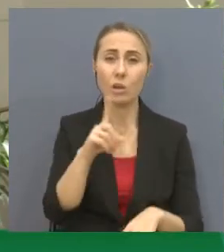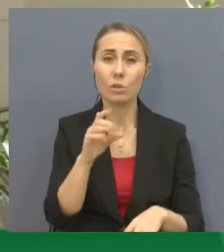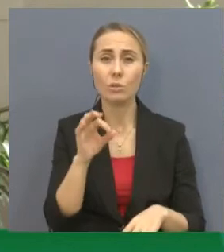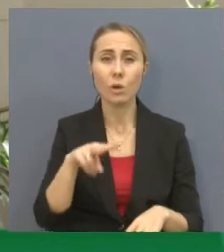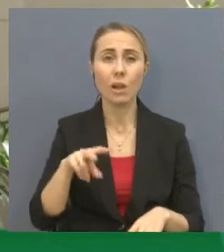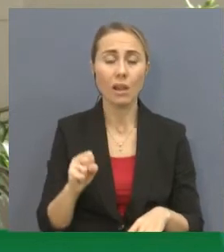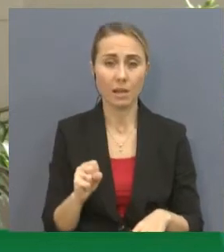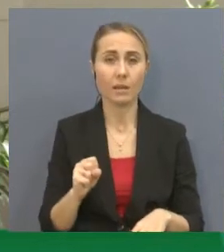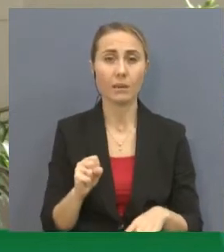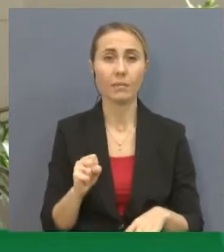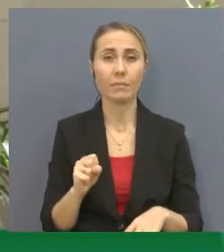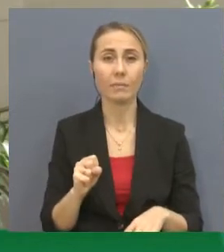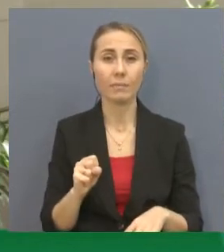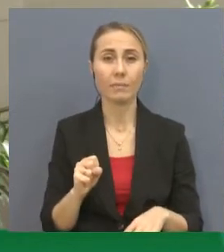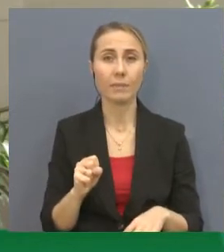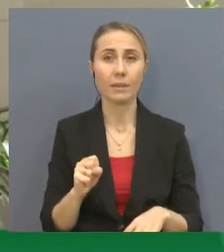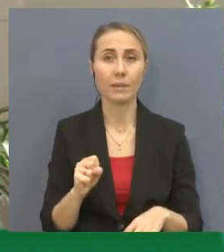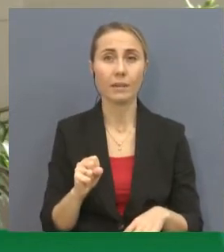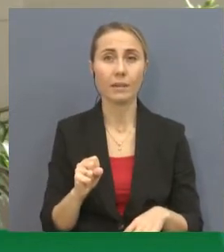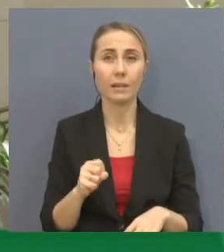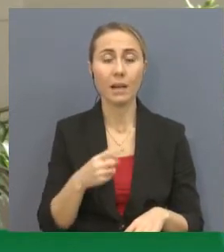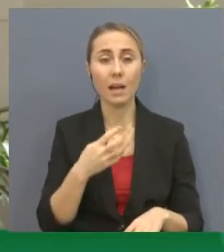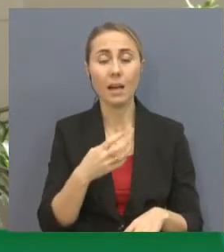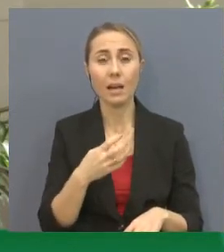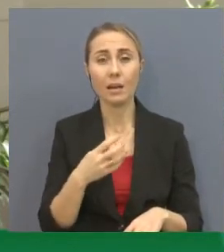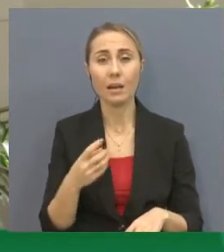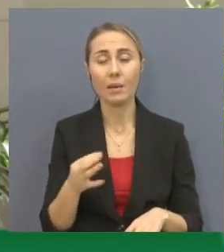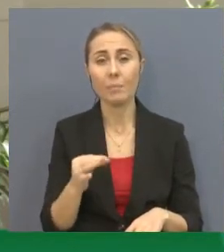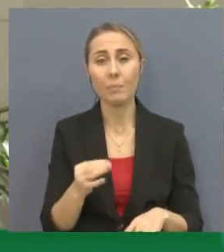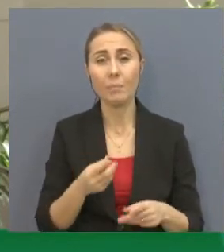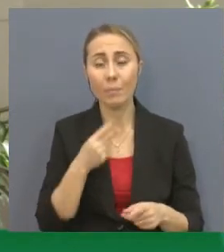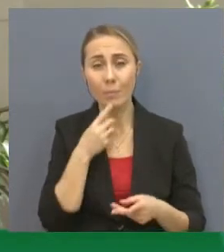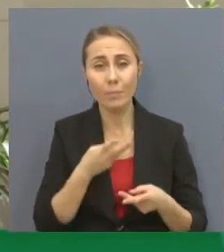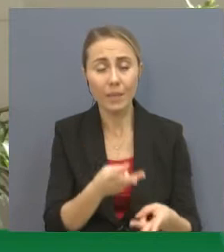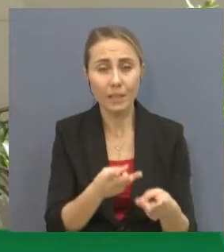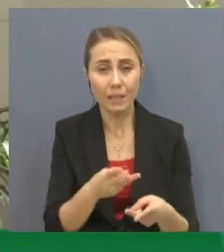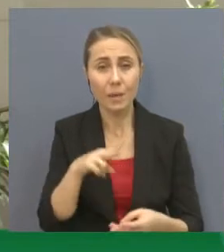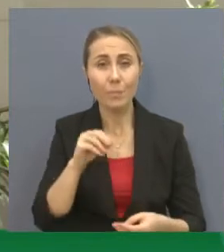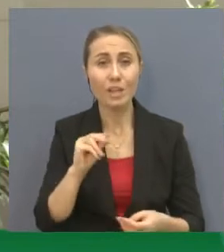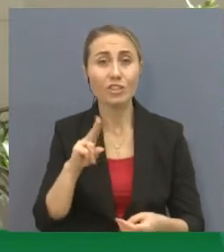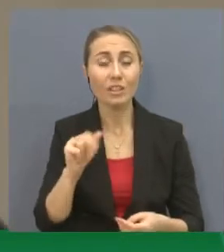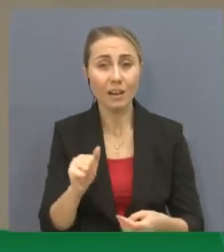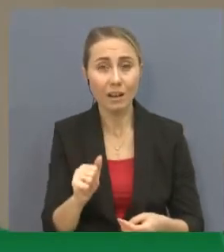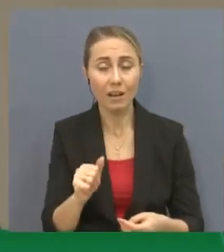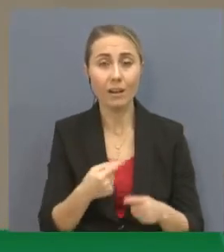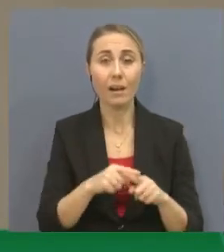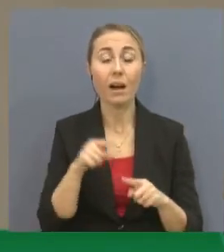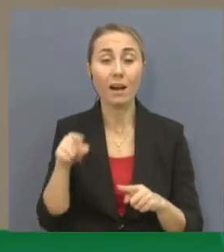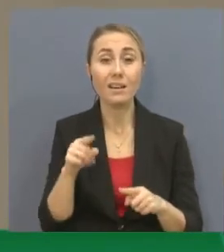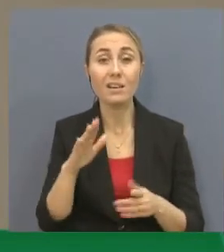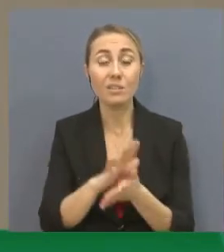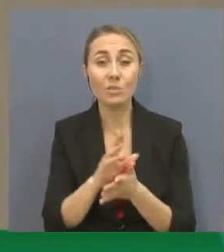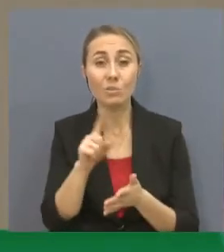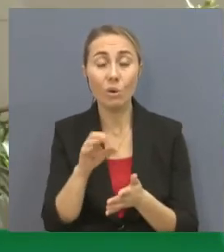идет печки топят зала они и ивы носят контейнера наши